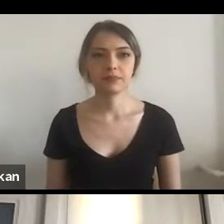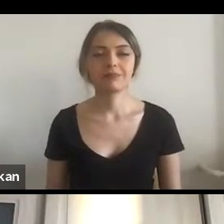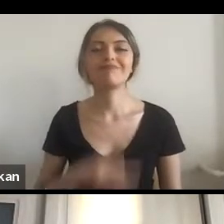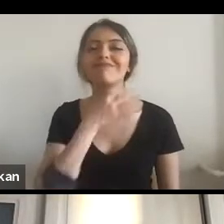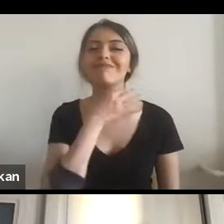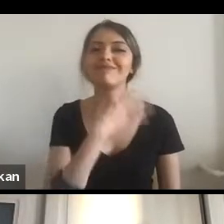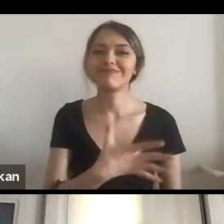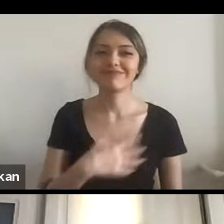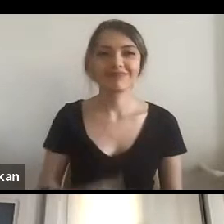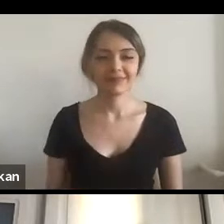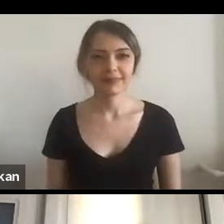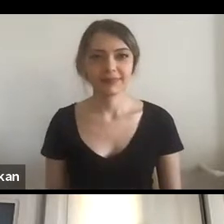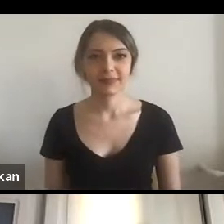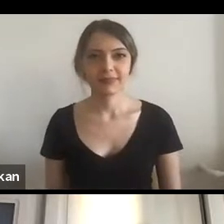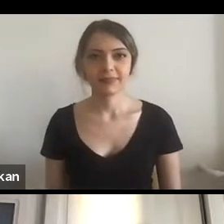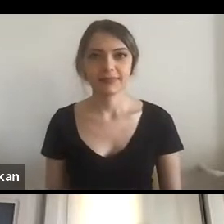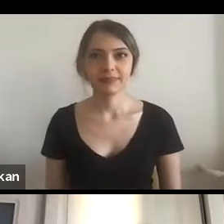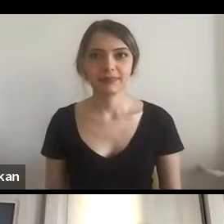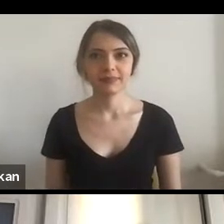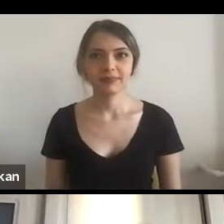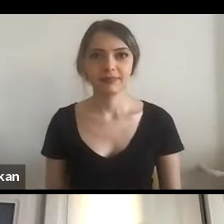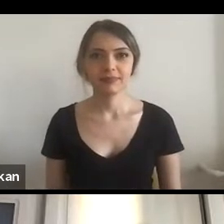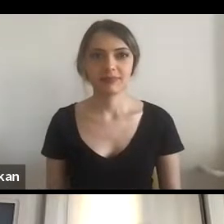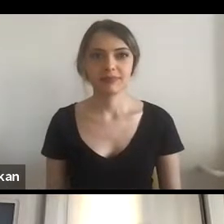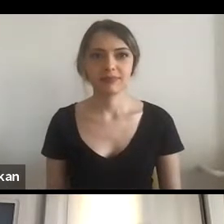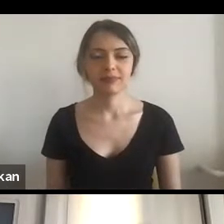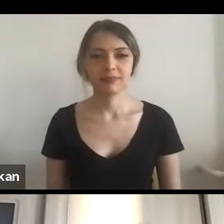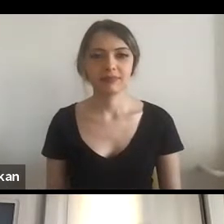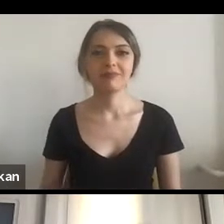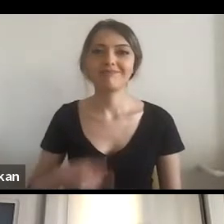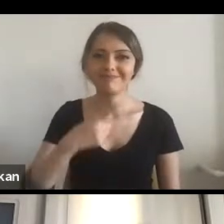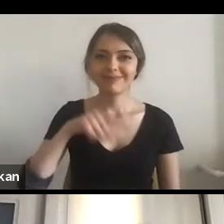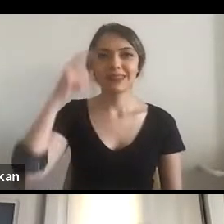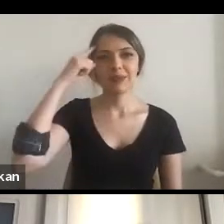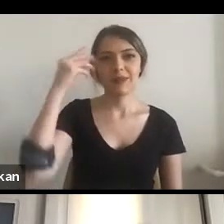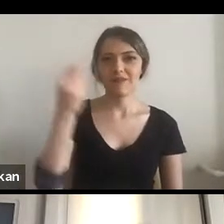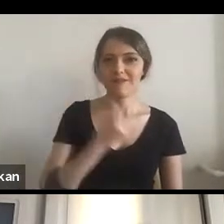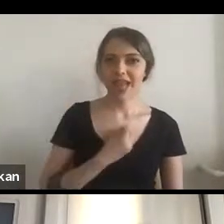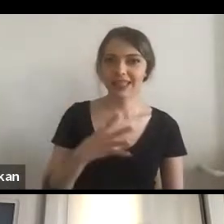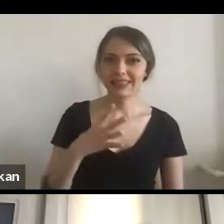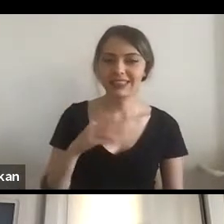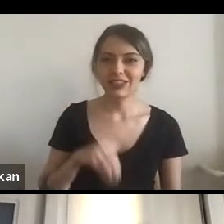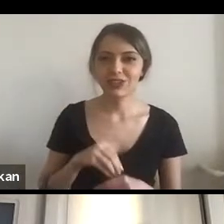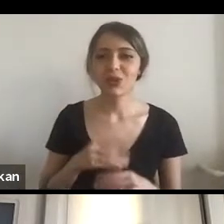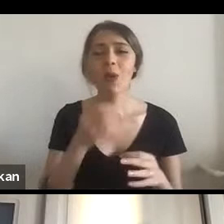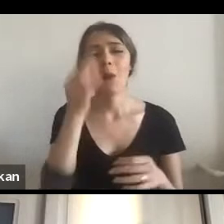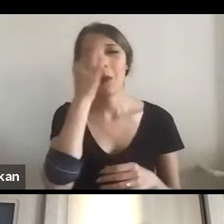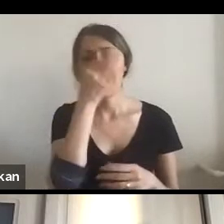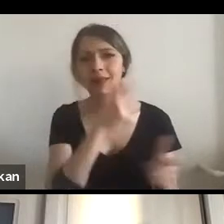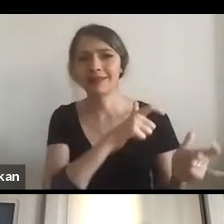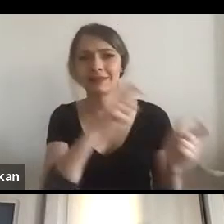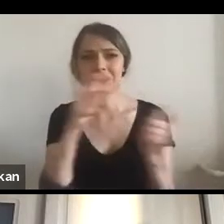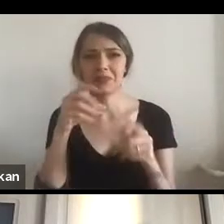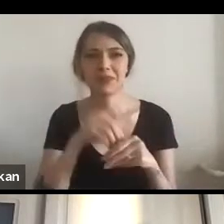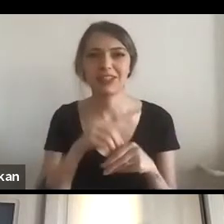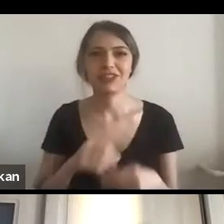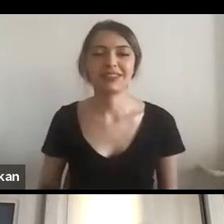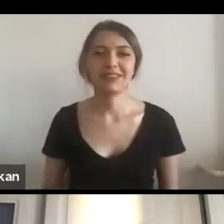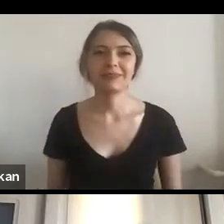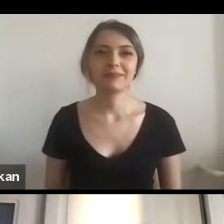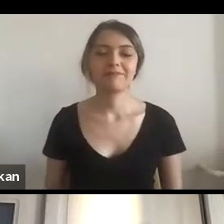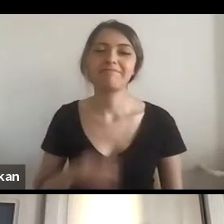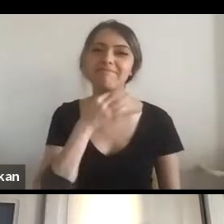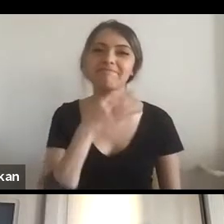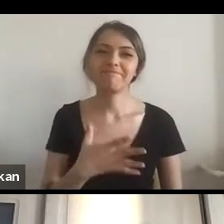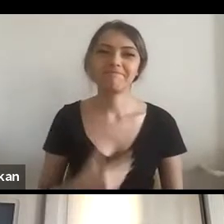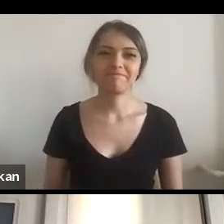Teşekkürler bize de bu çerçevede ulaştığınız için. Kolay gelsin taşınmada da. Teşekkürler. Bu